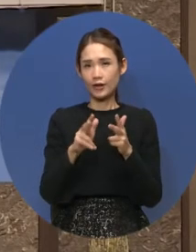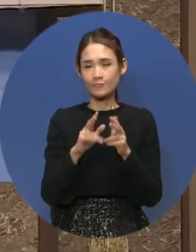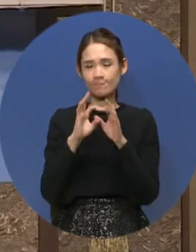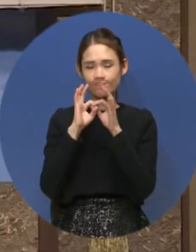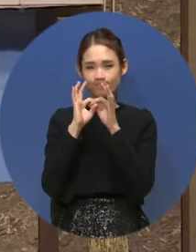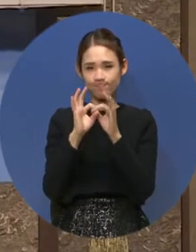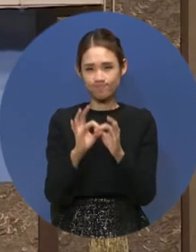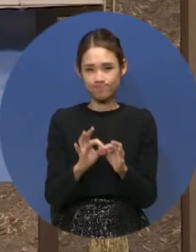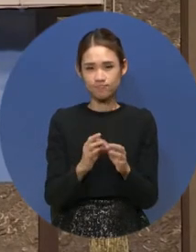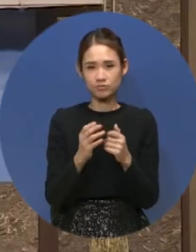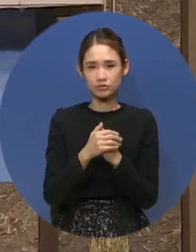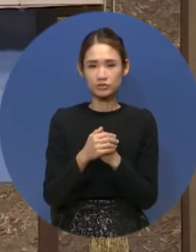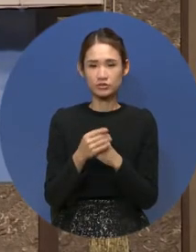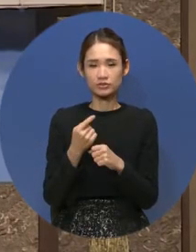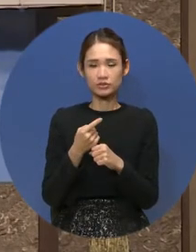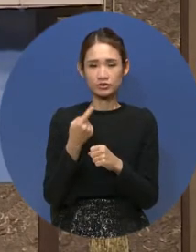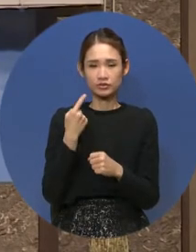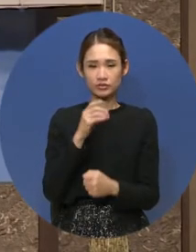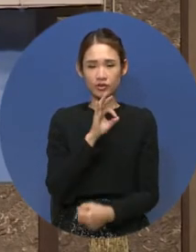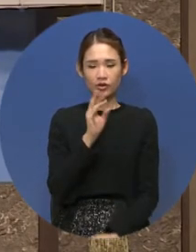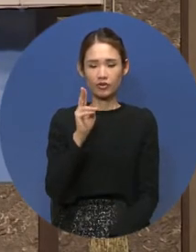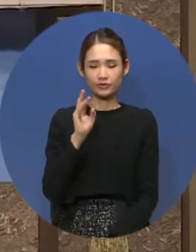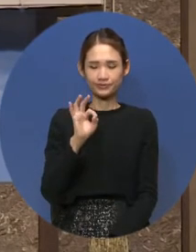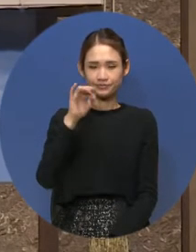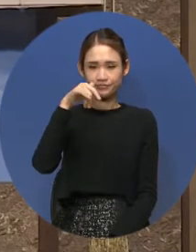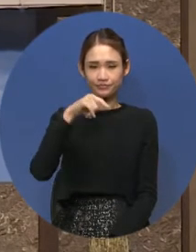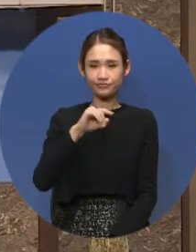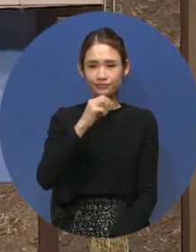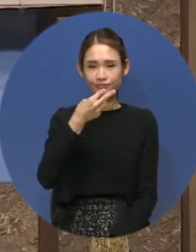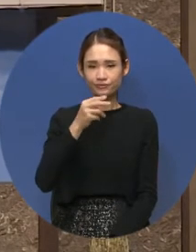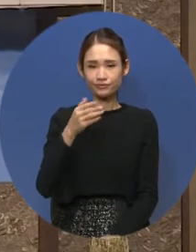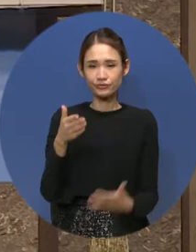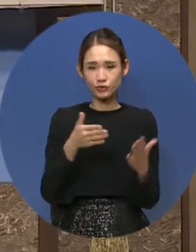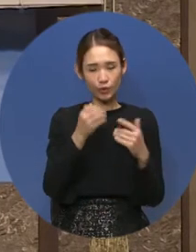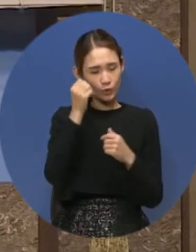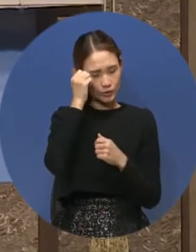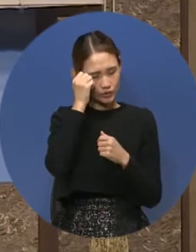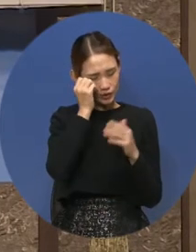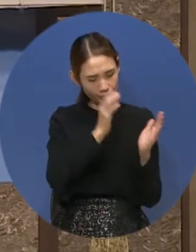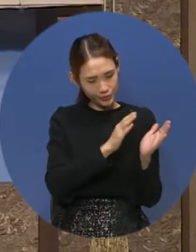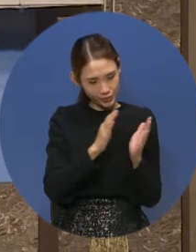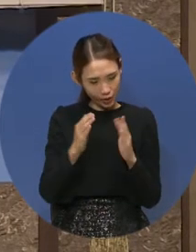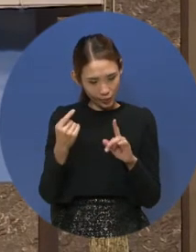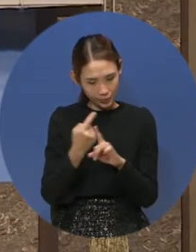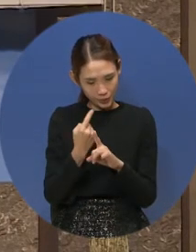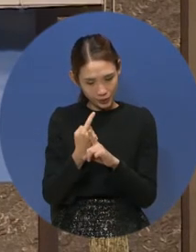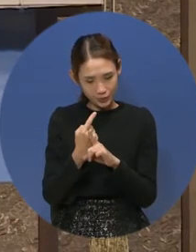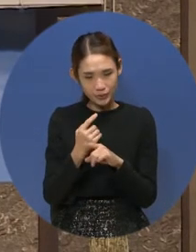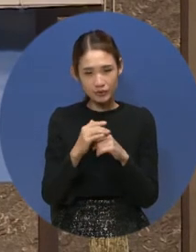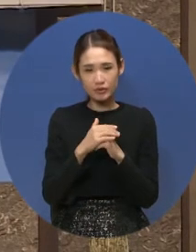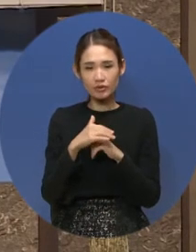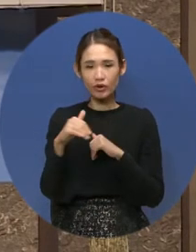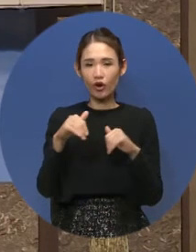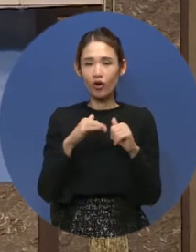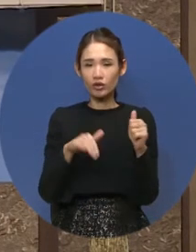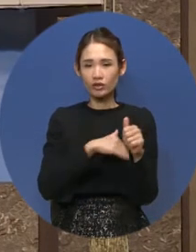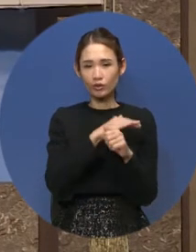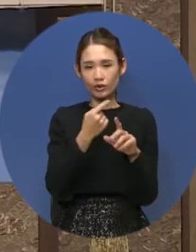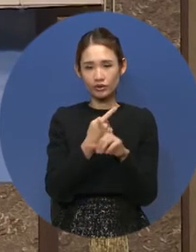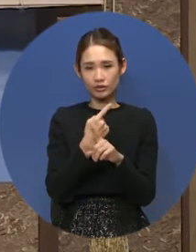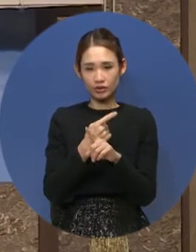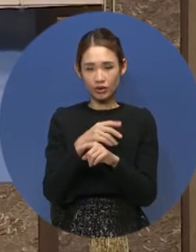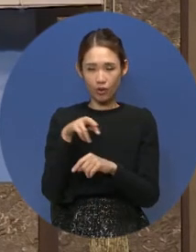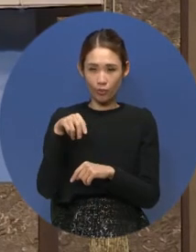그 영중로의 노점 정비를 통해서 예. 거리 환경 개선하고 구민분들의 보행권과